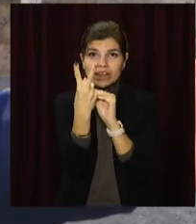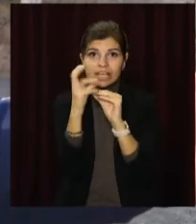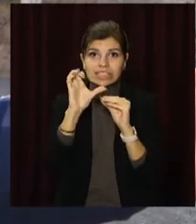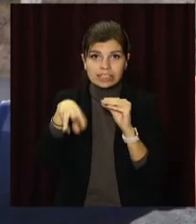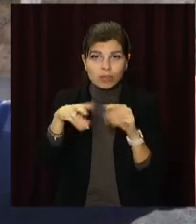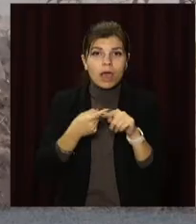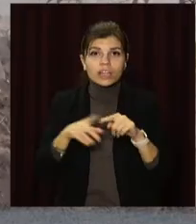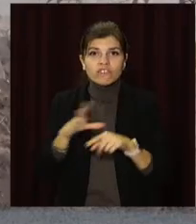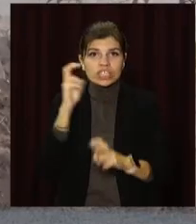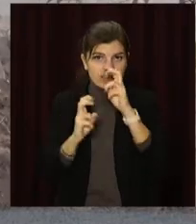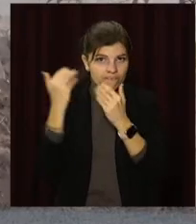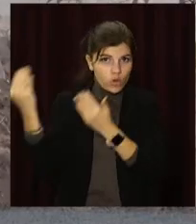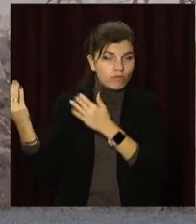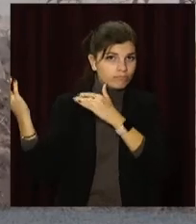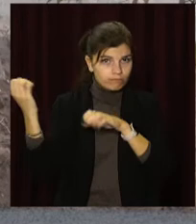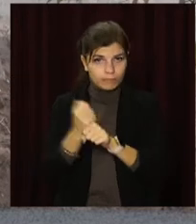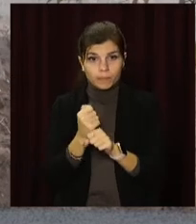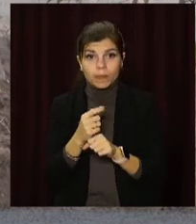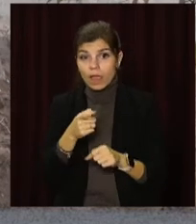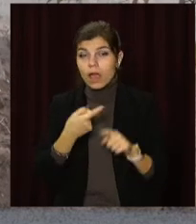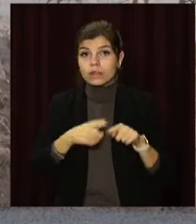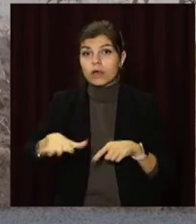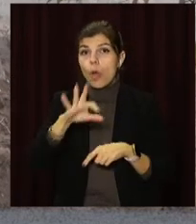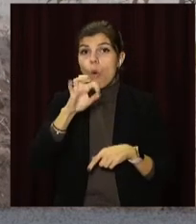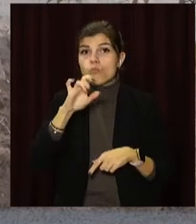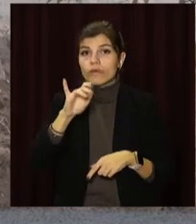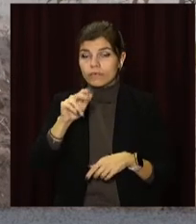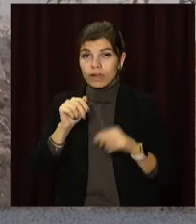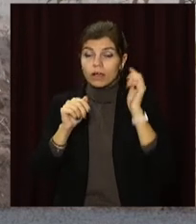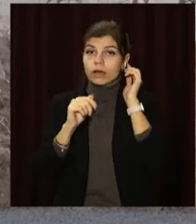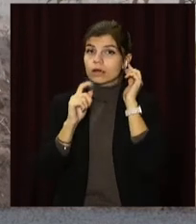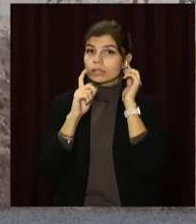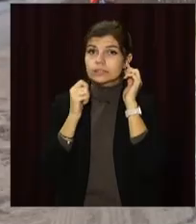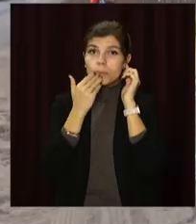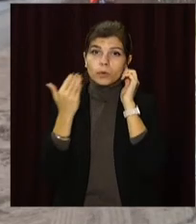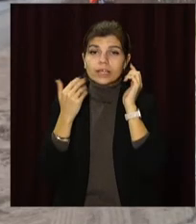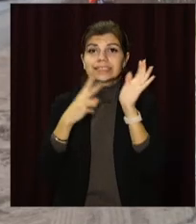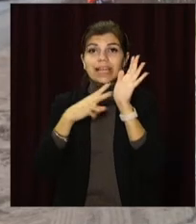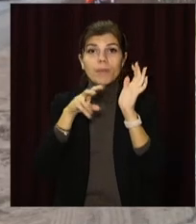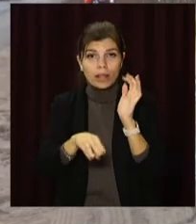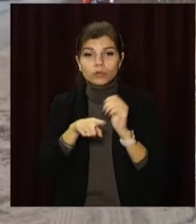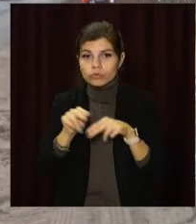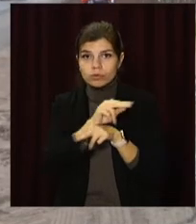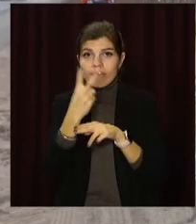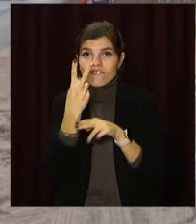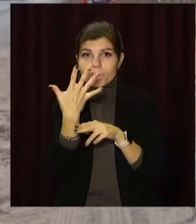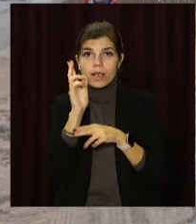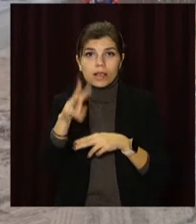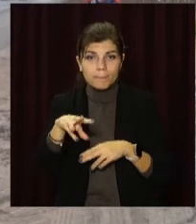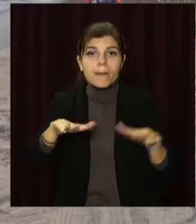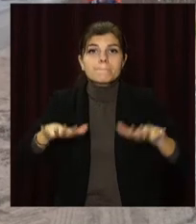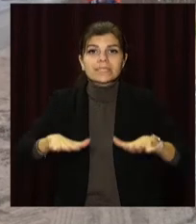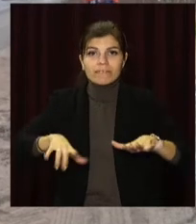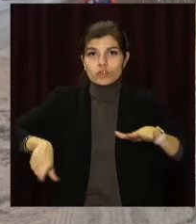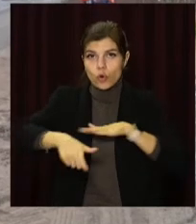Це все йде з заводу. Та для Обухівки це не єдиний важливий проєкт. За останні 7 років тут відремонтували 25 кілометрів місцевих